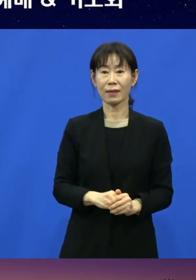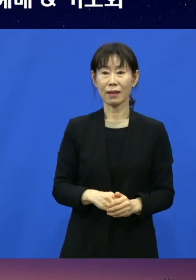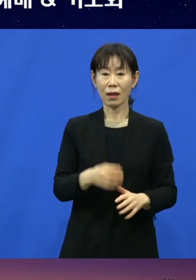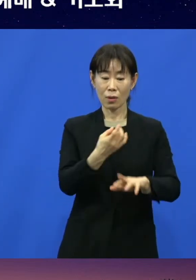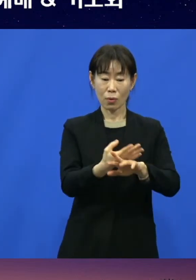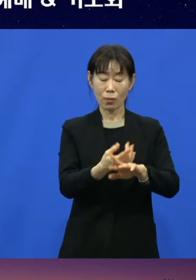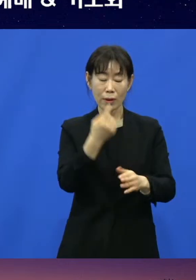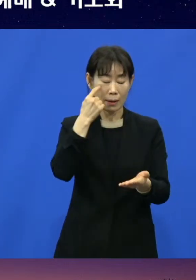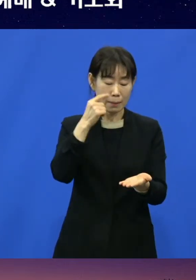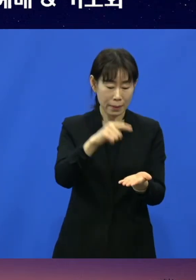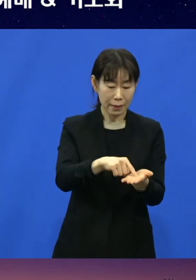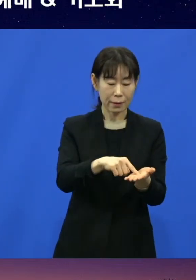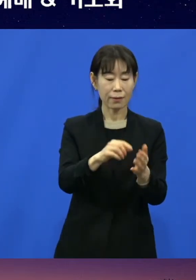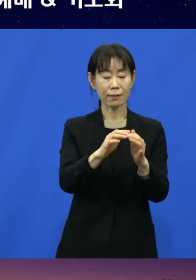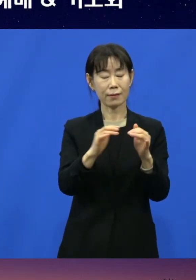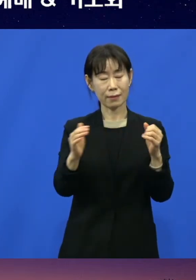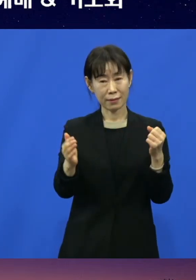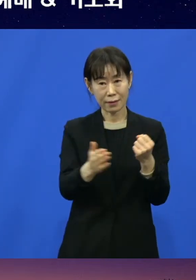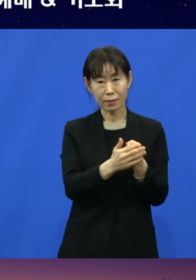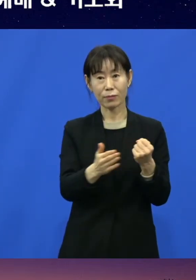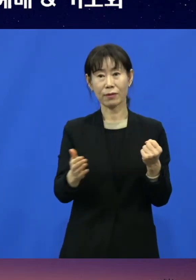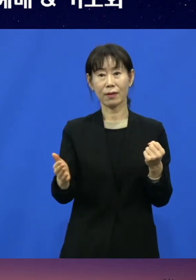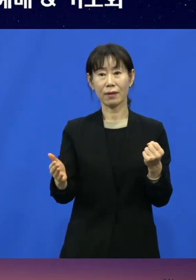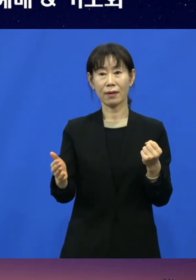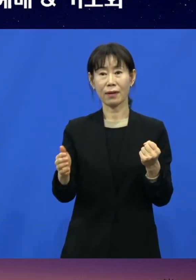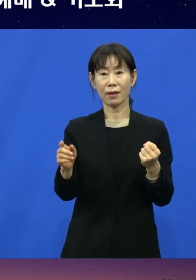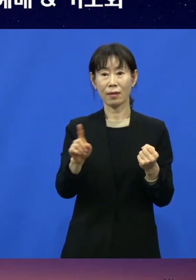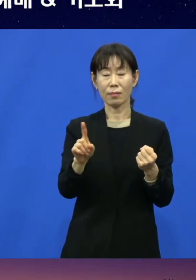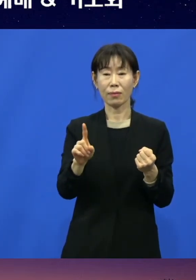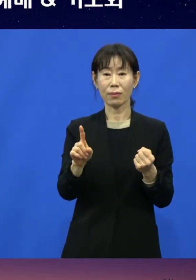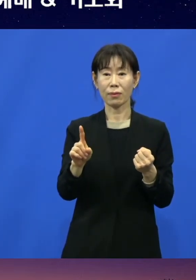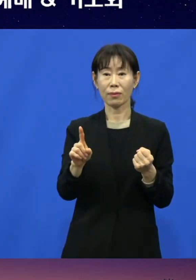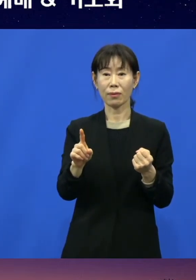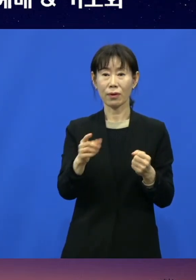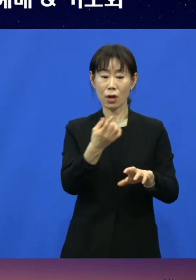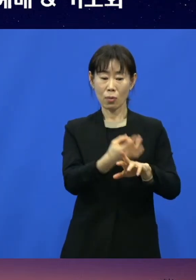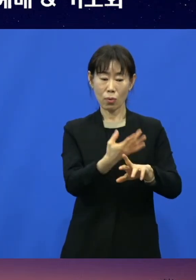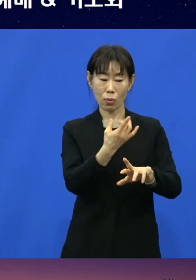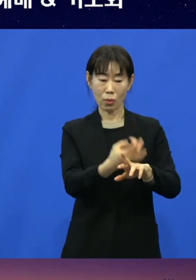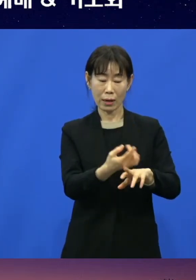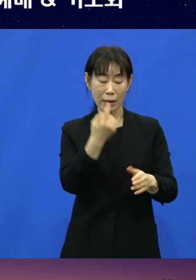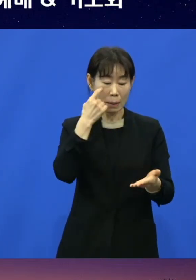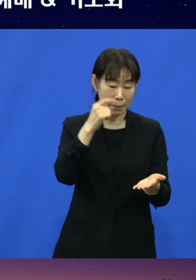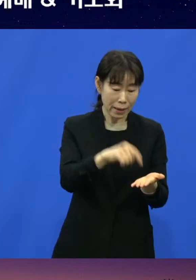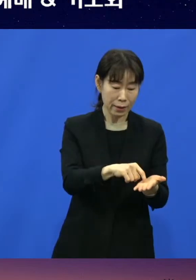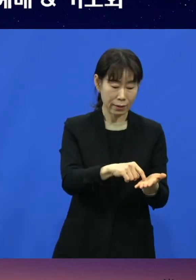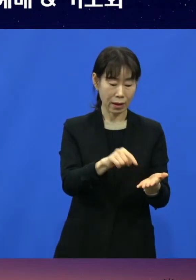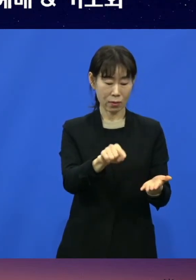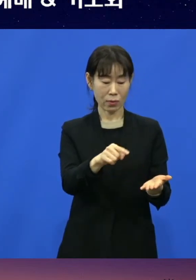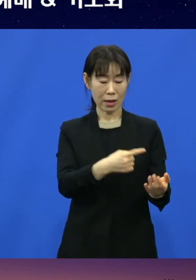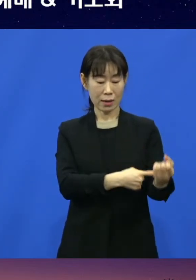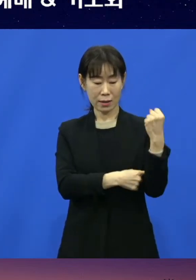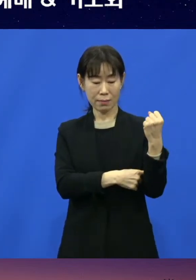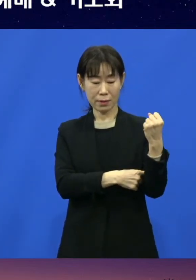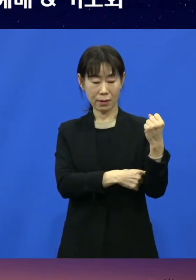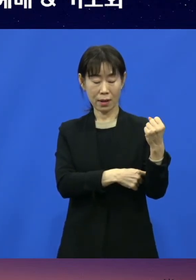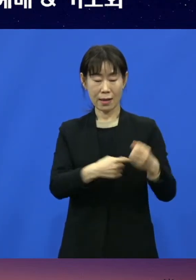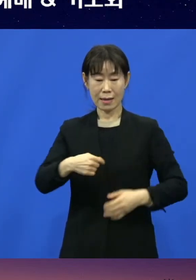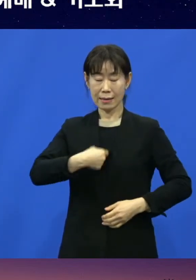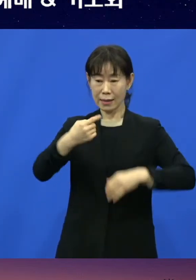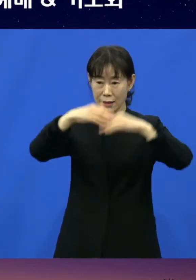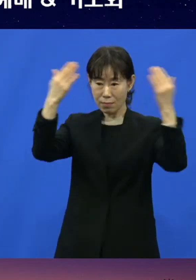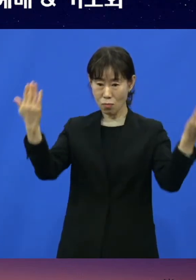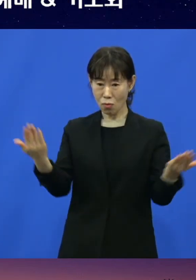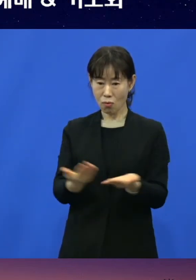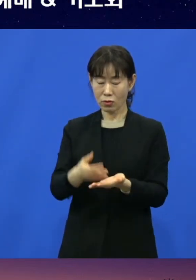발견했기 때문에. 이거는 그러니까 여러분, 이 보화 자체가 주는 힘이 그거예요. 자기의 재산을 포기하게 만드는 엄청난